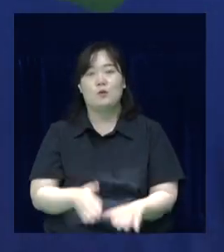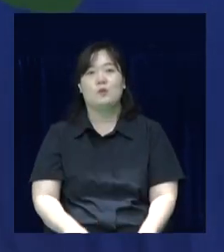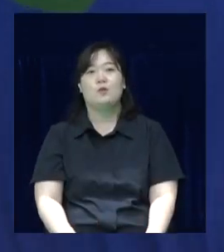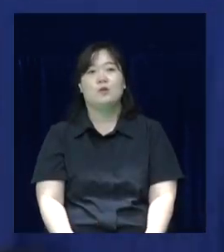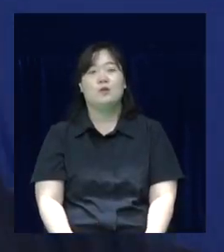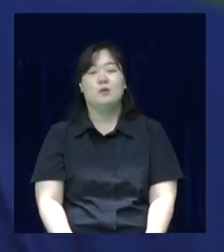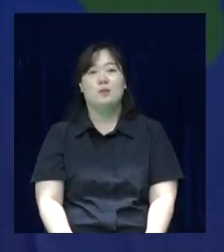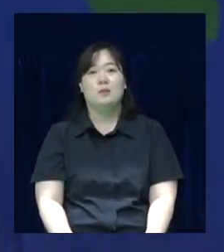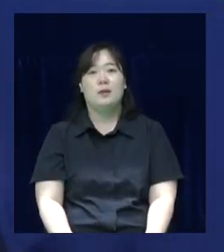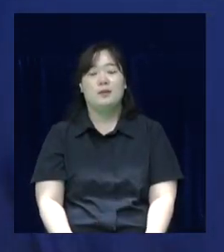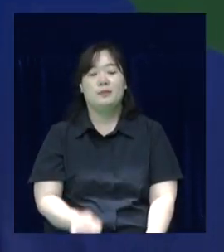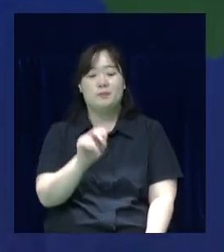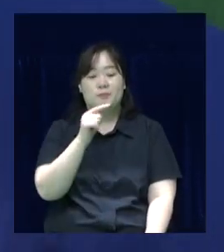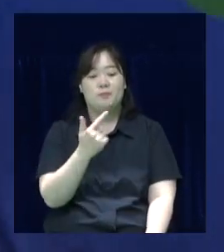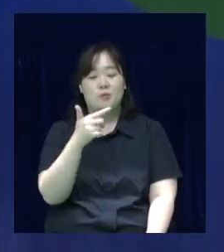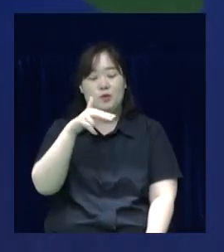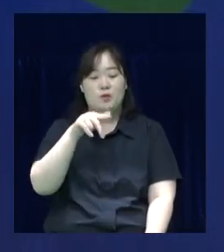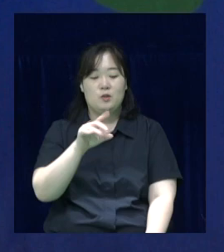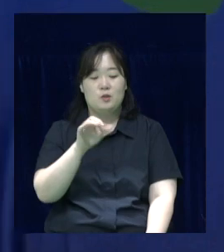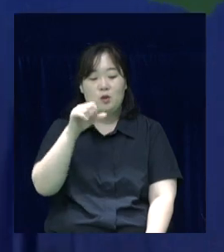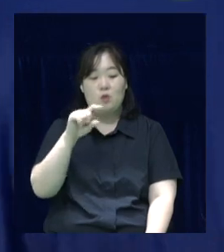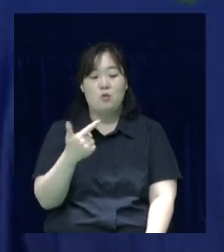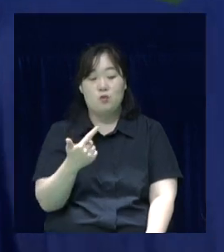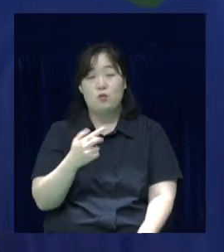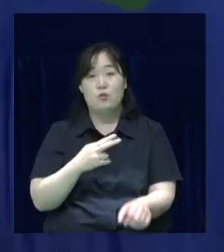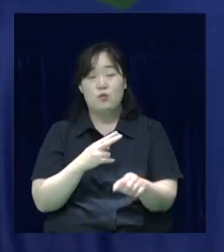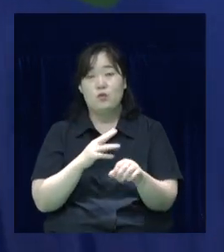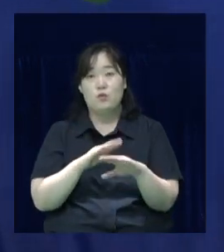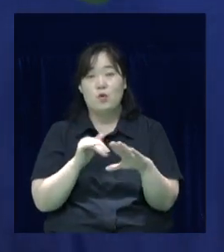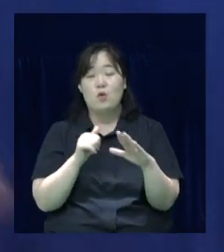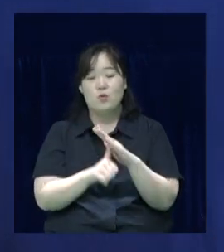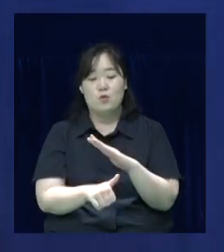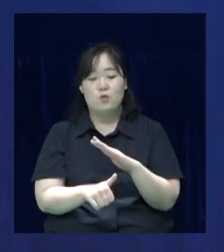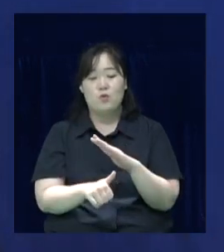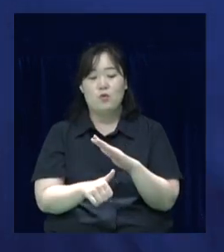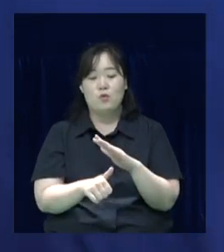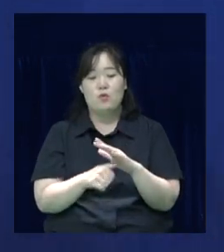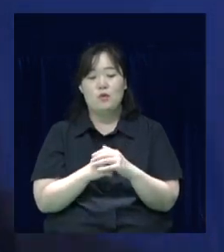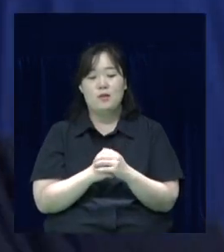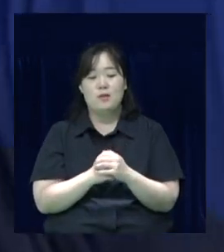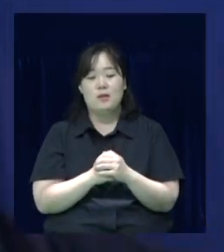문정훈 선수 1차는 115kg을 성공을 시켰습니다.